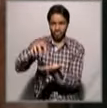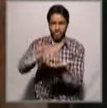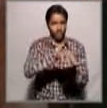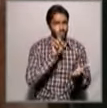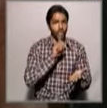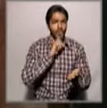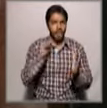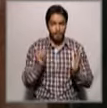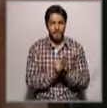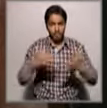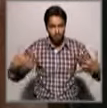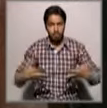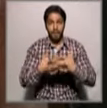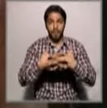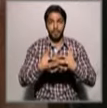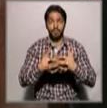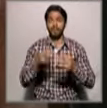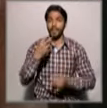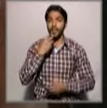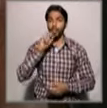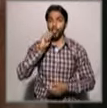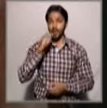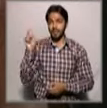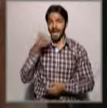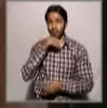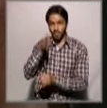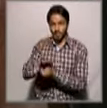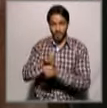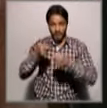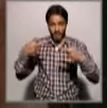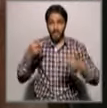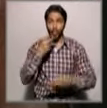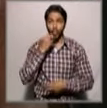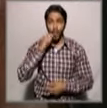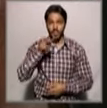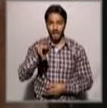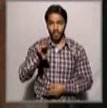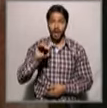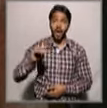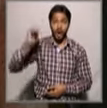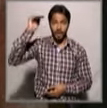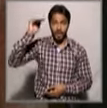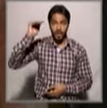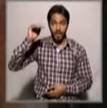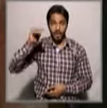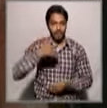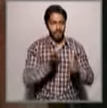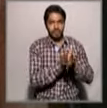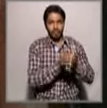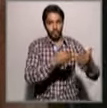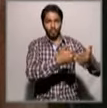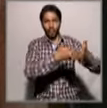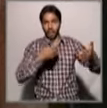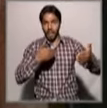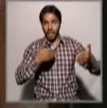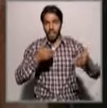الأكبر قال أنا عايز أبني، لأن أنا متضرر من المكان اللي أنا قاعد فيه، وكان قاعد مع والدي في البيت بس في مكان فوق زي ما